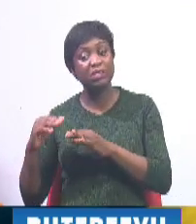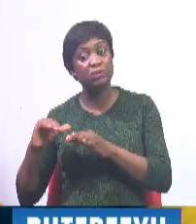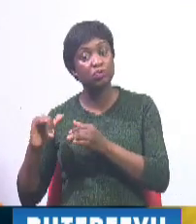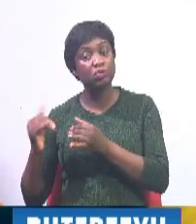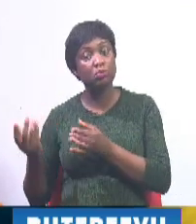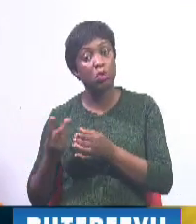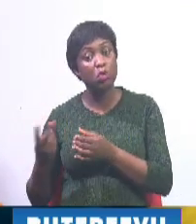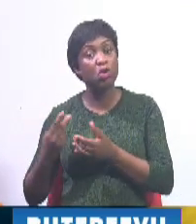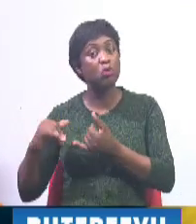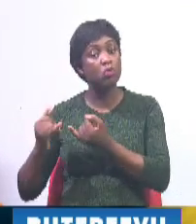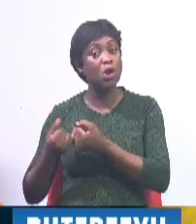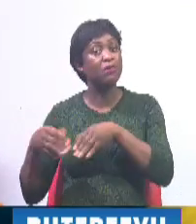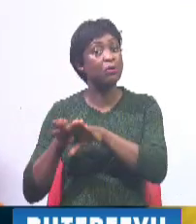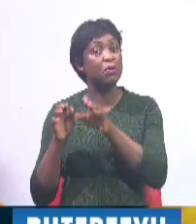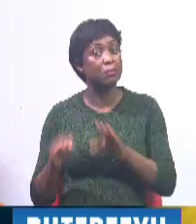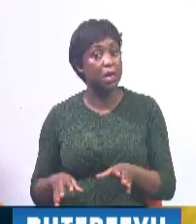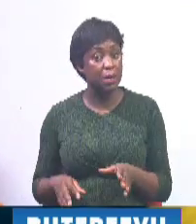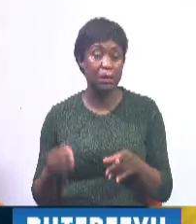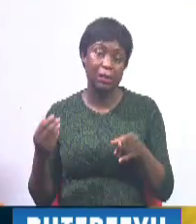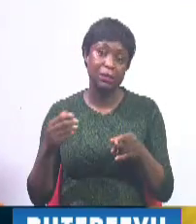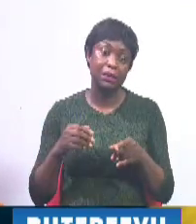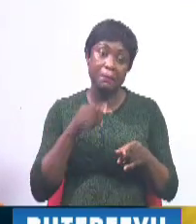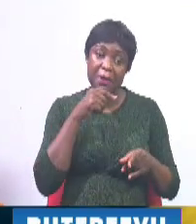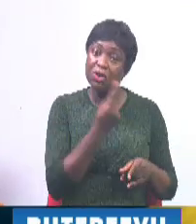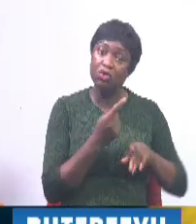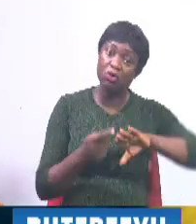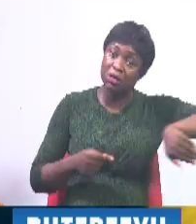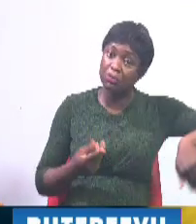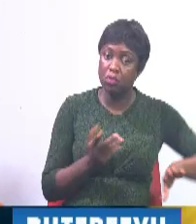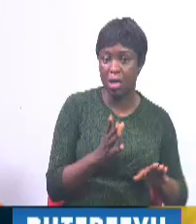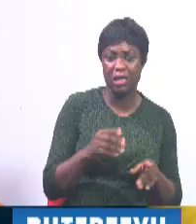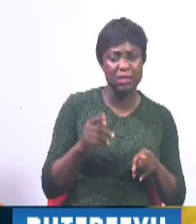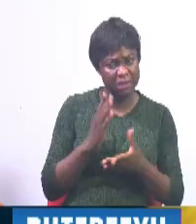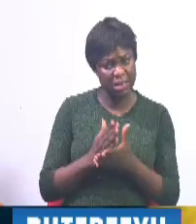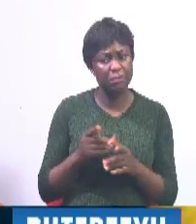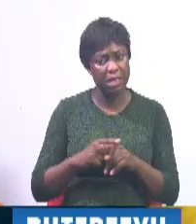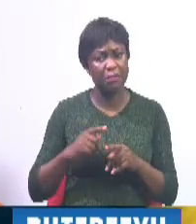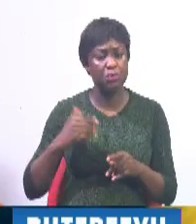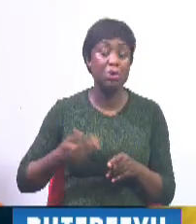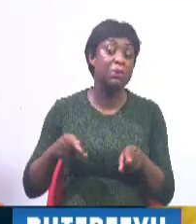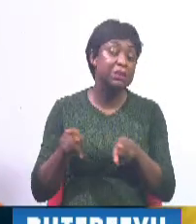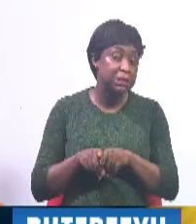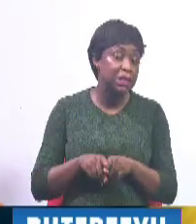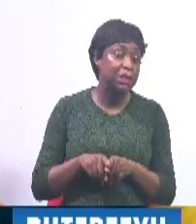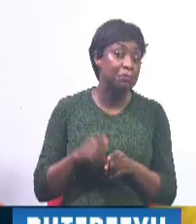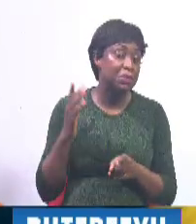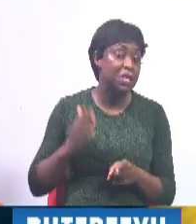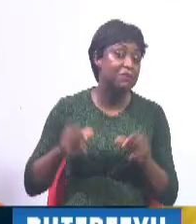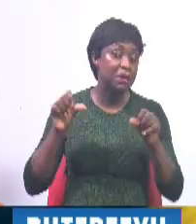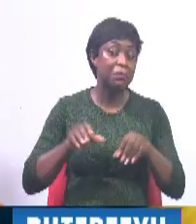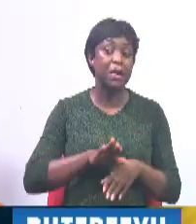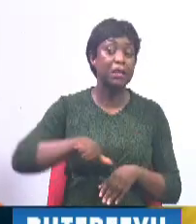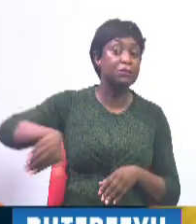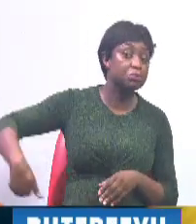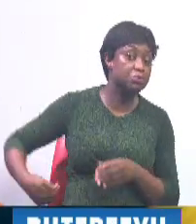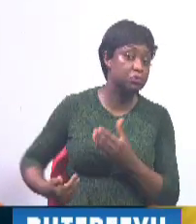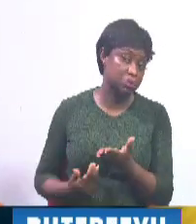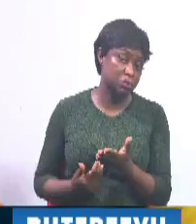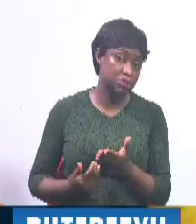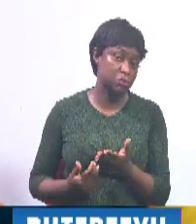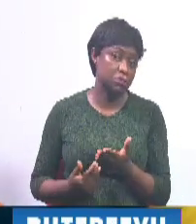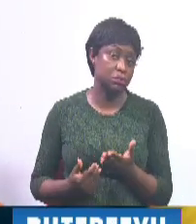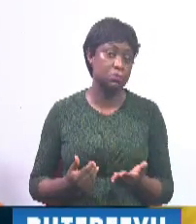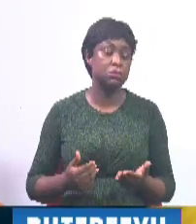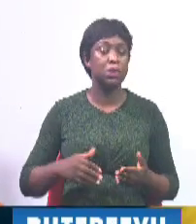eki babalize. Naye kyetugezaako ga nti kaakati bwe tuba nga twogera omwenkanonkano bw'omukyala abaliga ekyo kikosa omwami mu ngeri